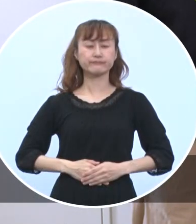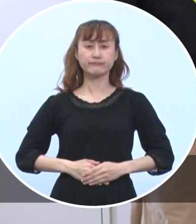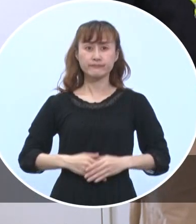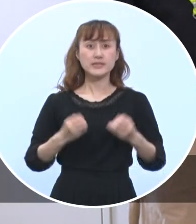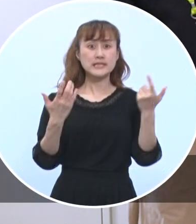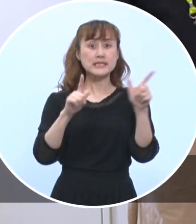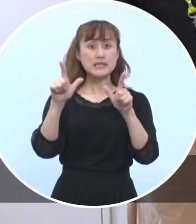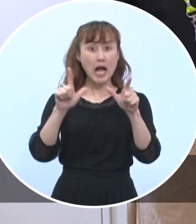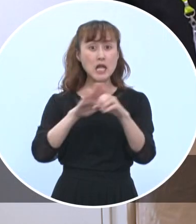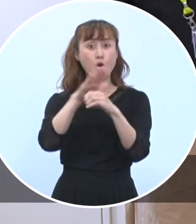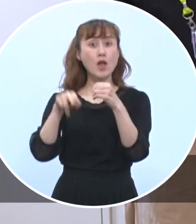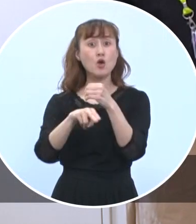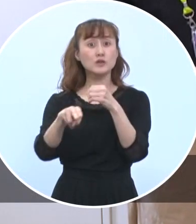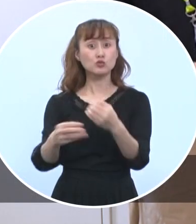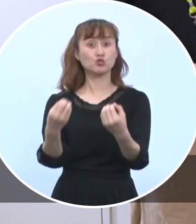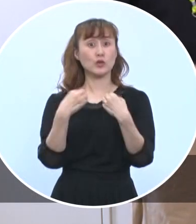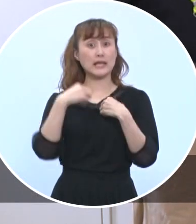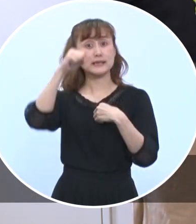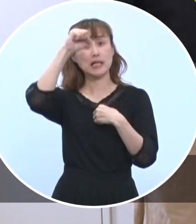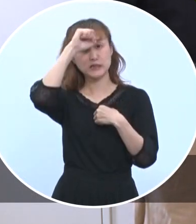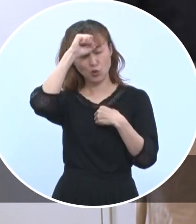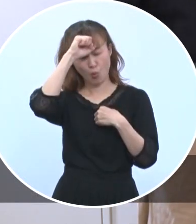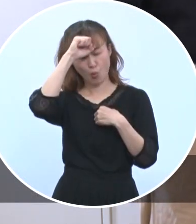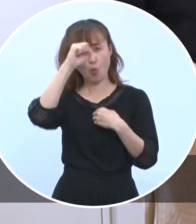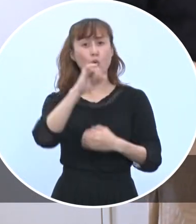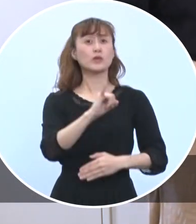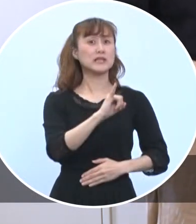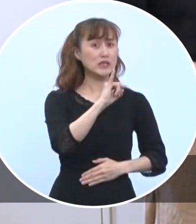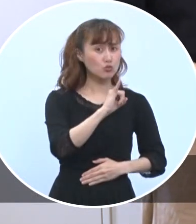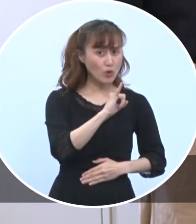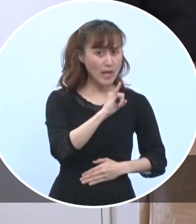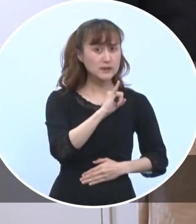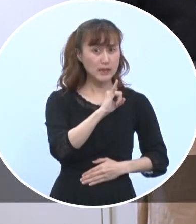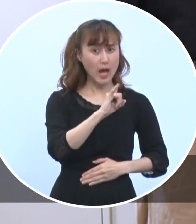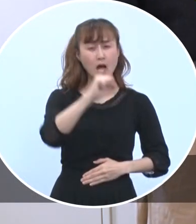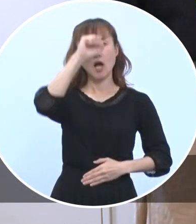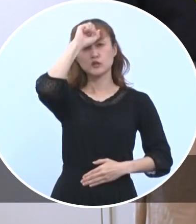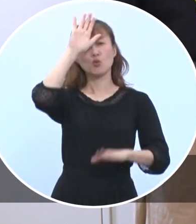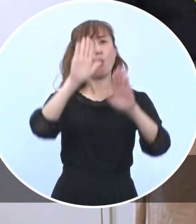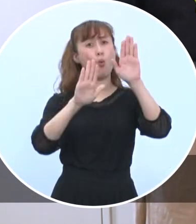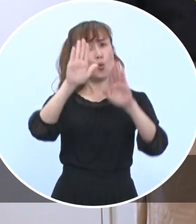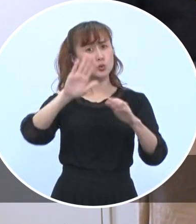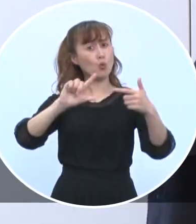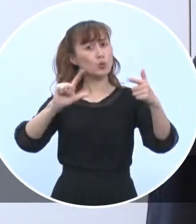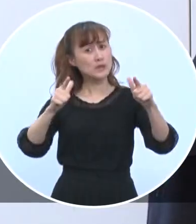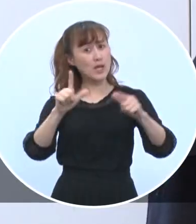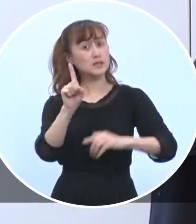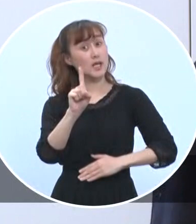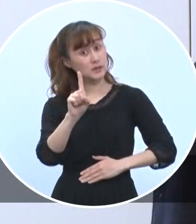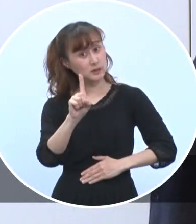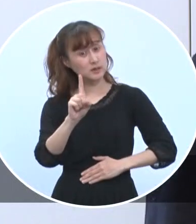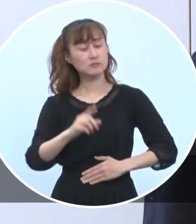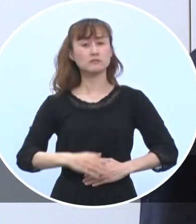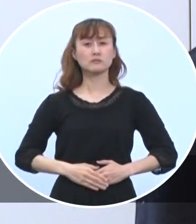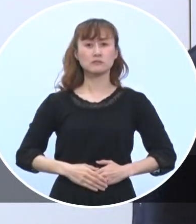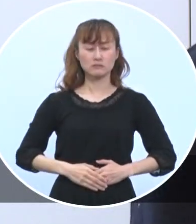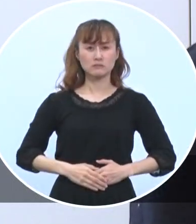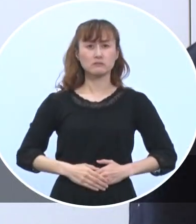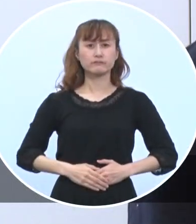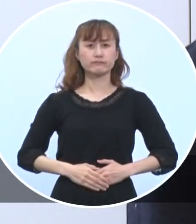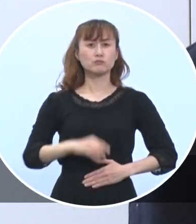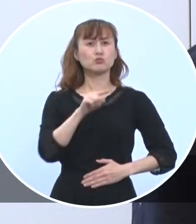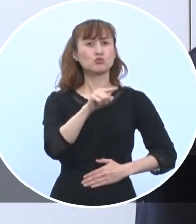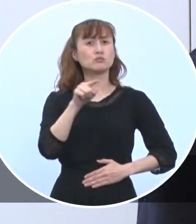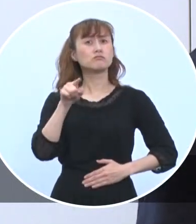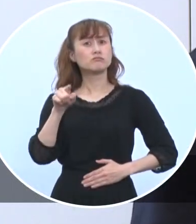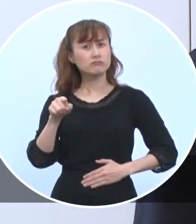新型コロナウイルス感染症とインフルエンザでは症状の違いは何ですか？ インフルエンザと新型コロ